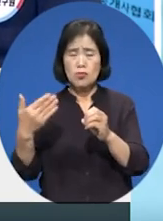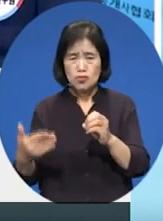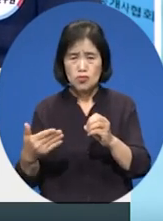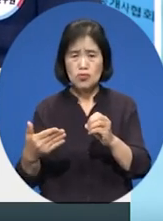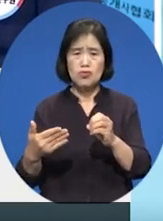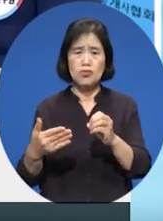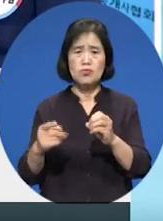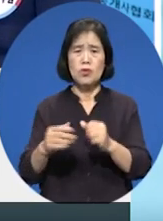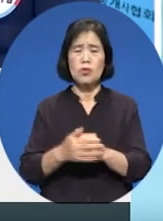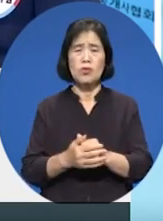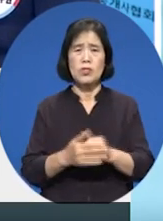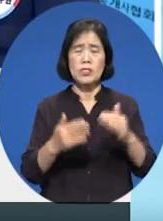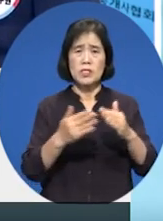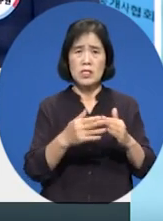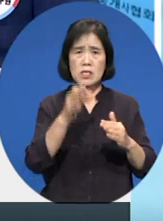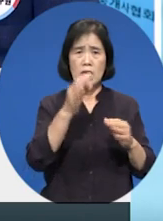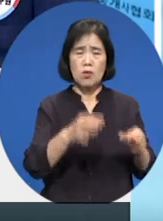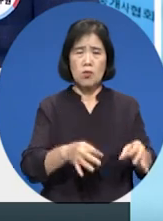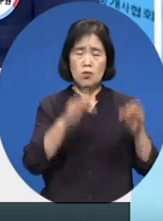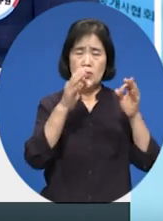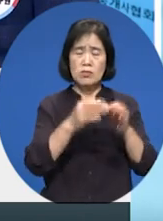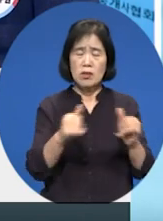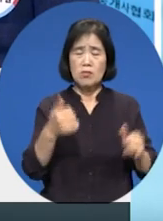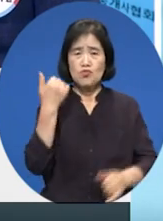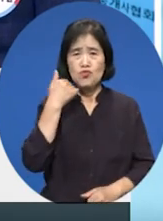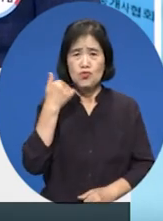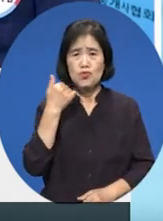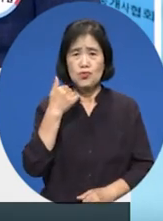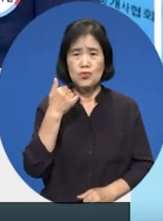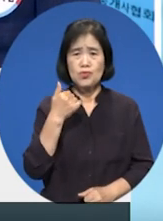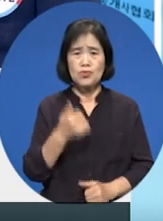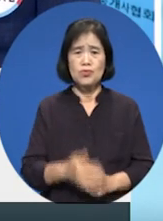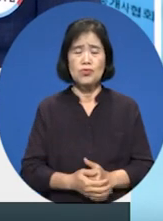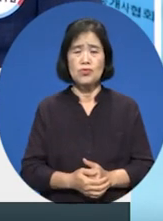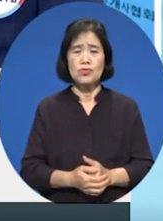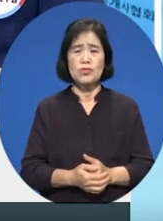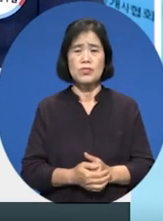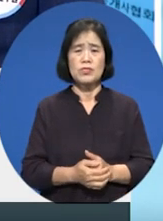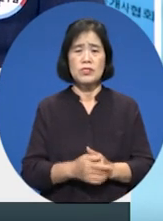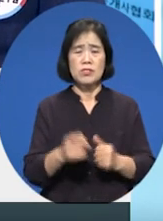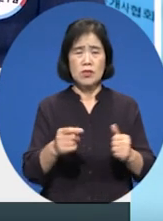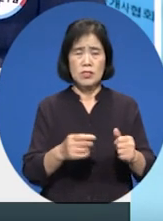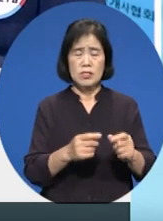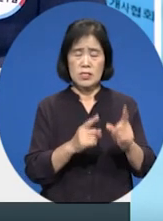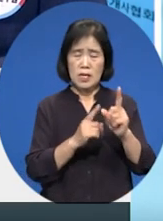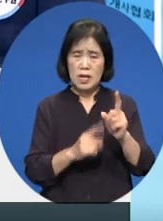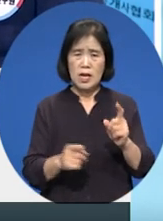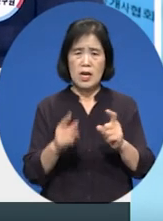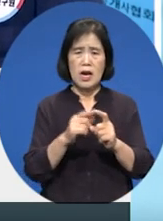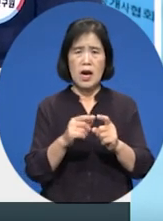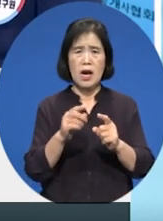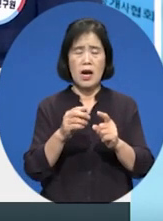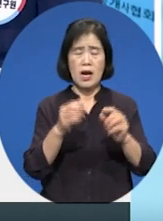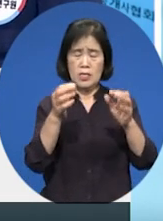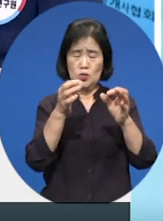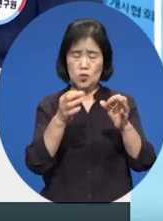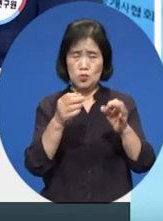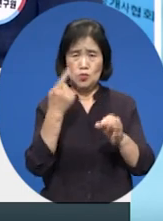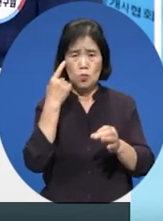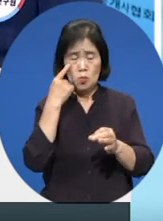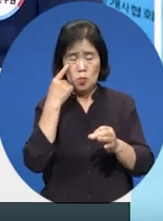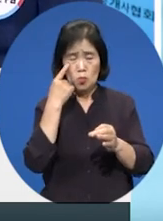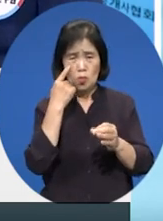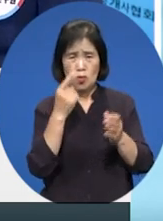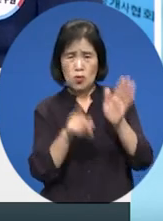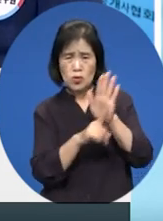아닙니까? 집값 올려놓은 사람은 누구죠? 그런 것들은 이제 다 하나씩 한꺼풀씩 내려갈 때